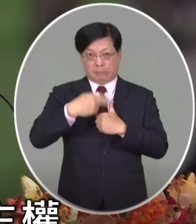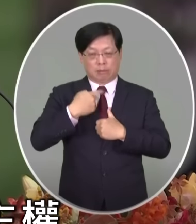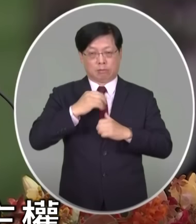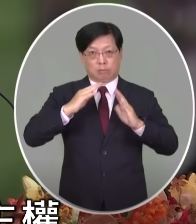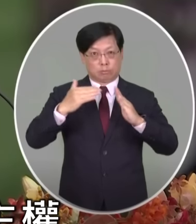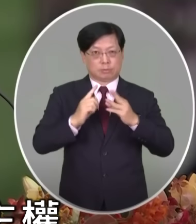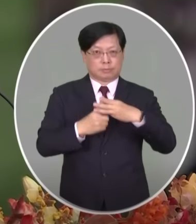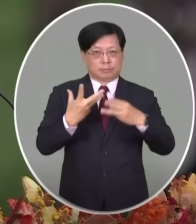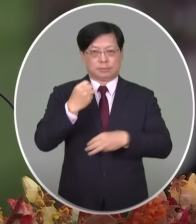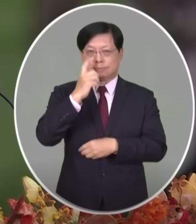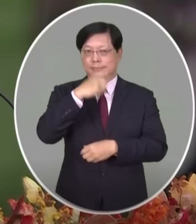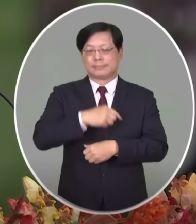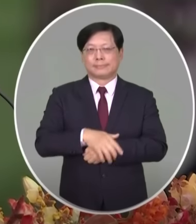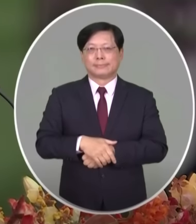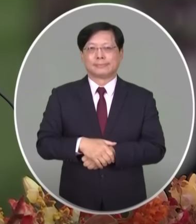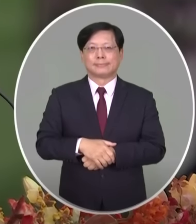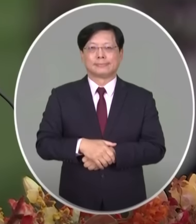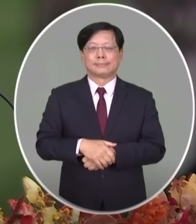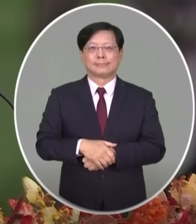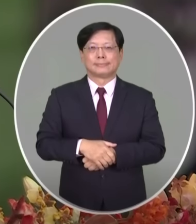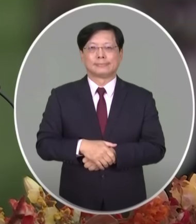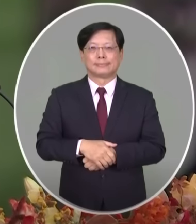家主权。